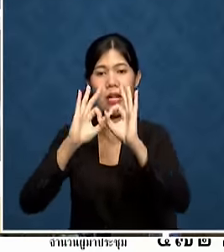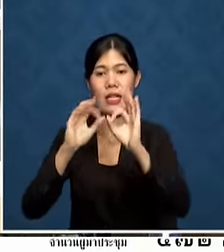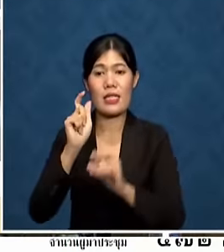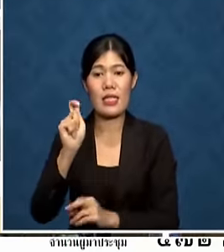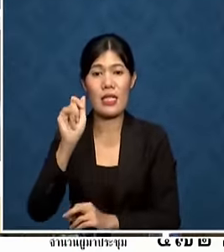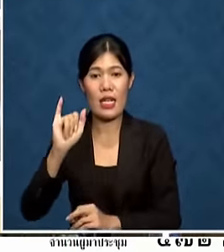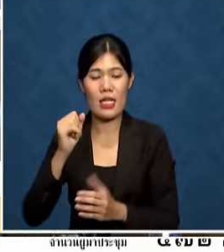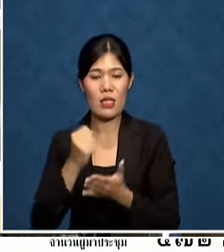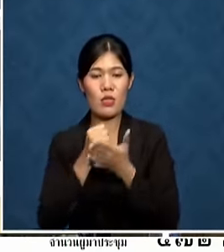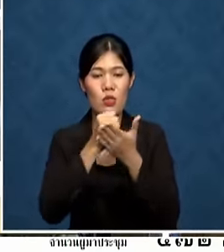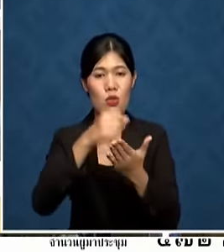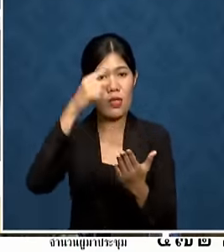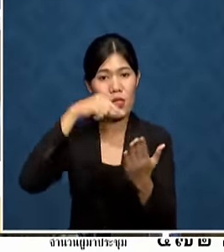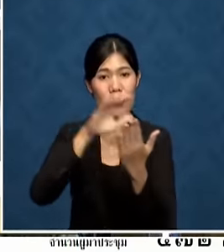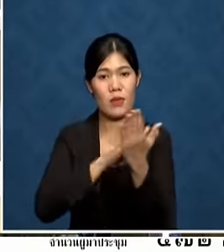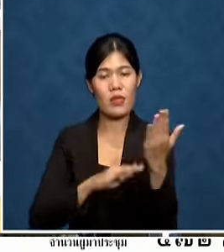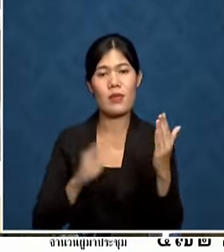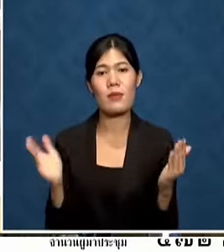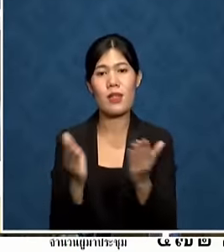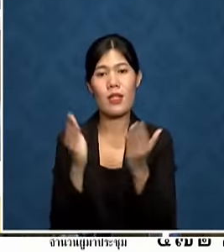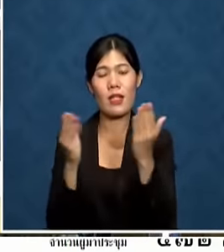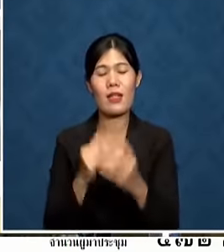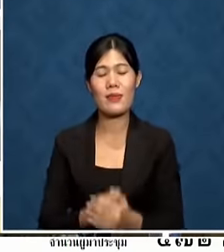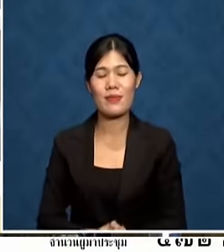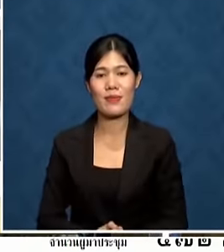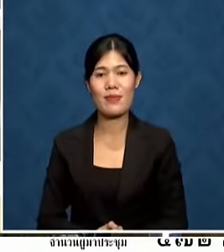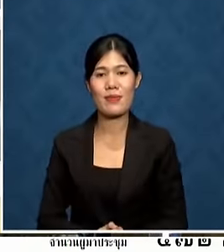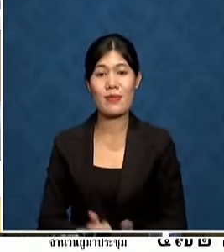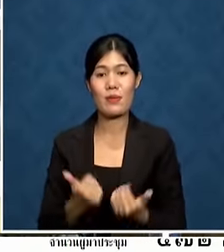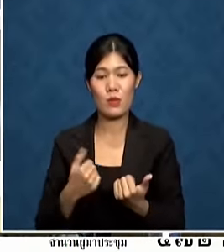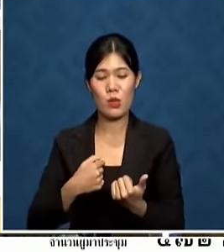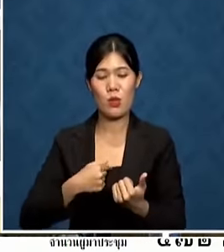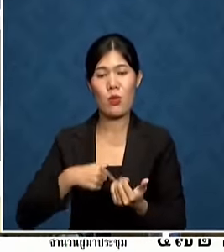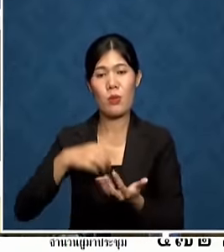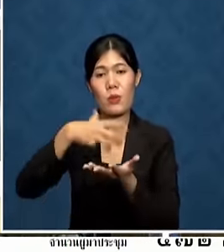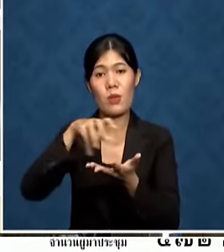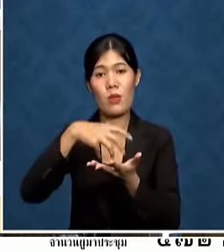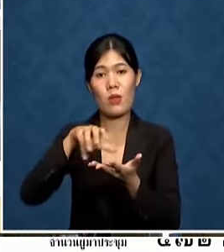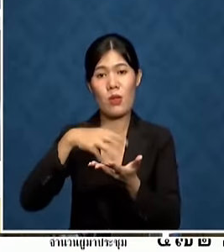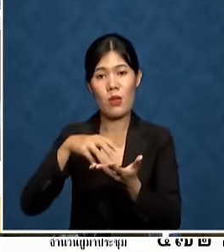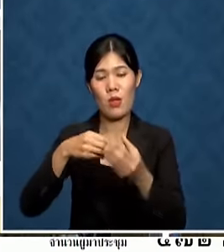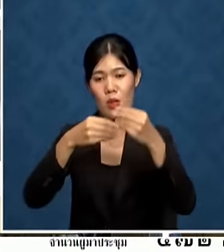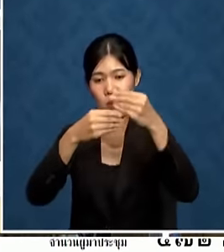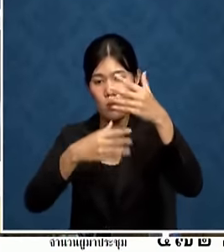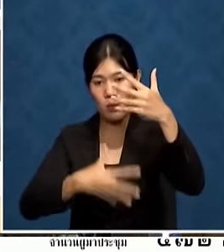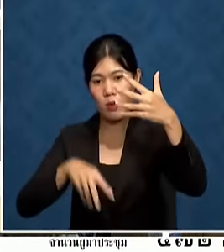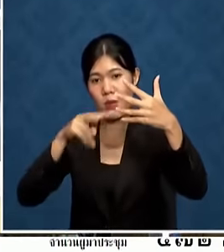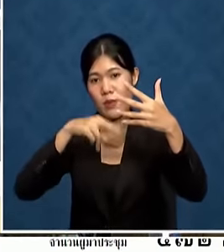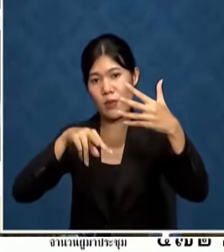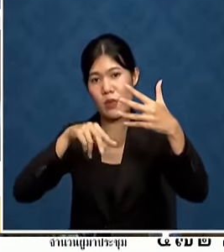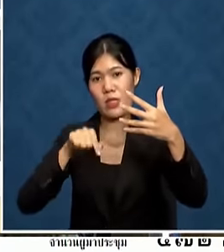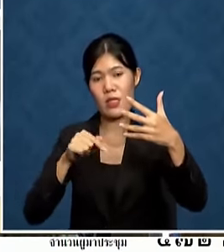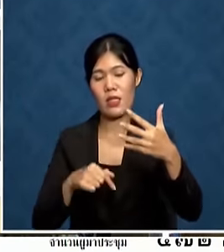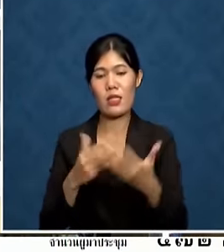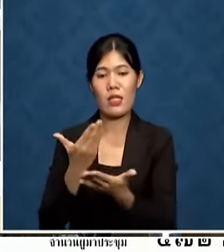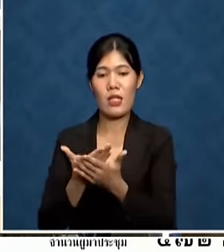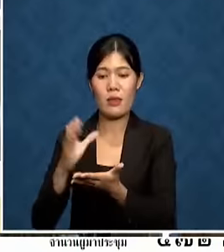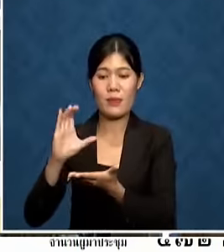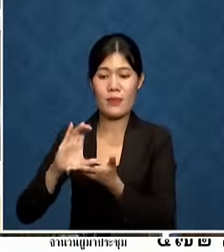ครับผมอธิปายทั้งหมดนี้เพื่อชี้ให้เห็นว่าการจัดงบประมาณของรัฐบาลประจำปี 2568มี